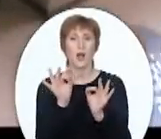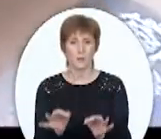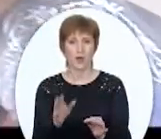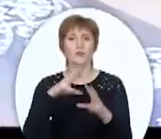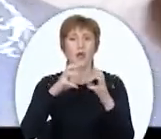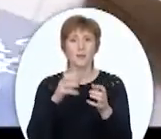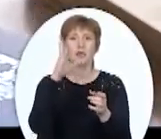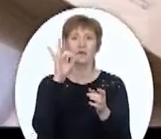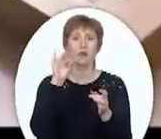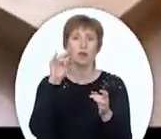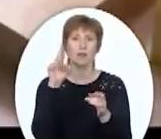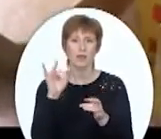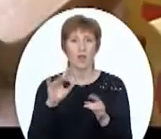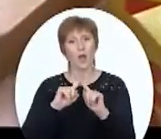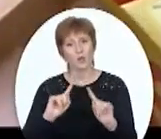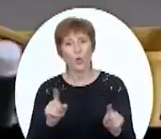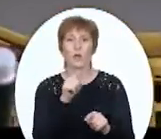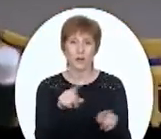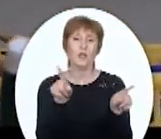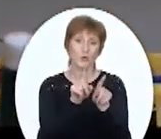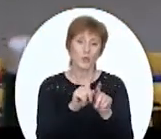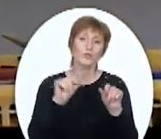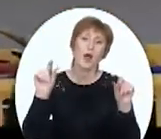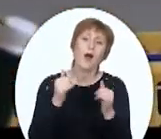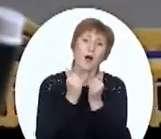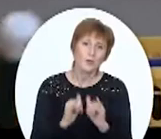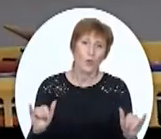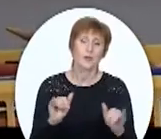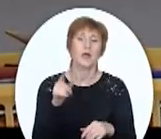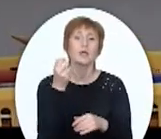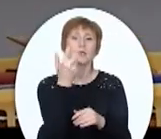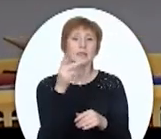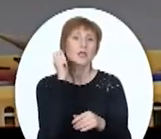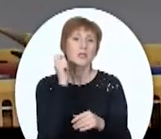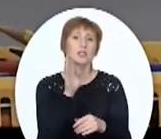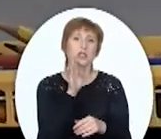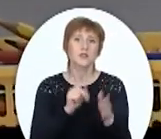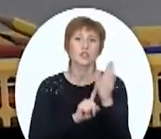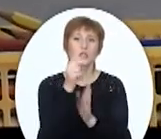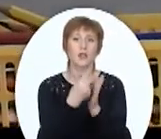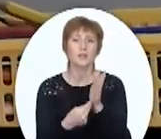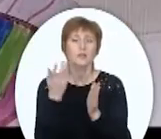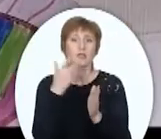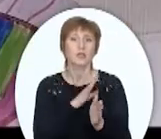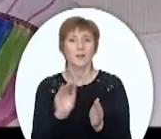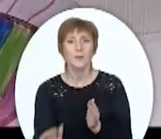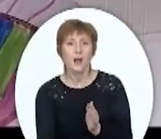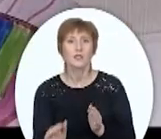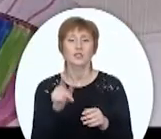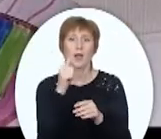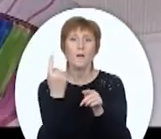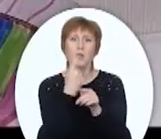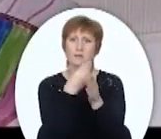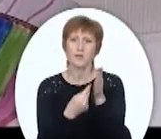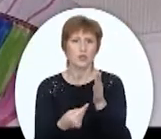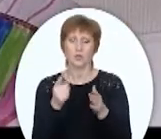Правда, мир Вероники особый. И сама она тоже особенная. 13-летняя девочка начала рисовать еще будучи малышкой. Но ее